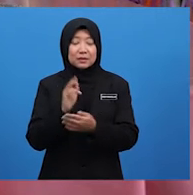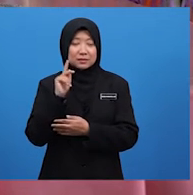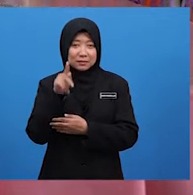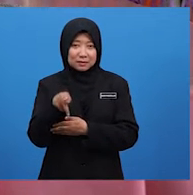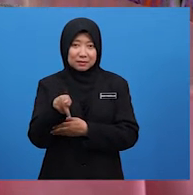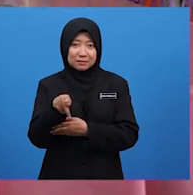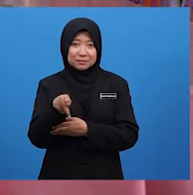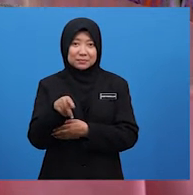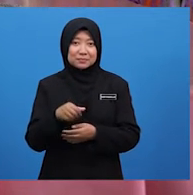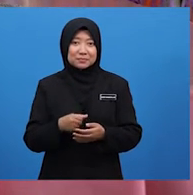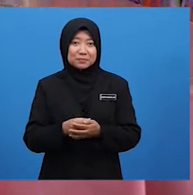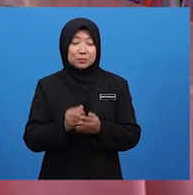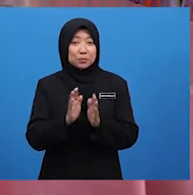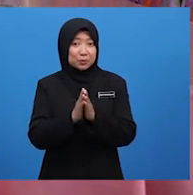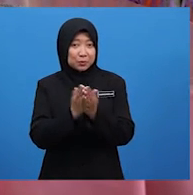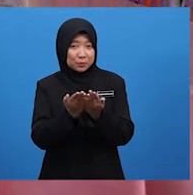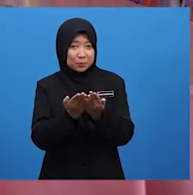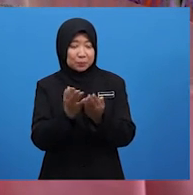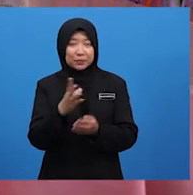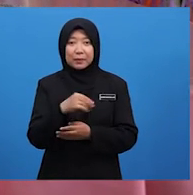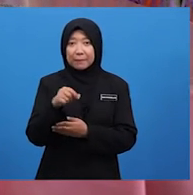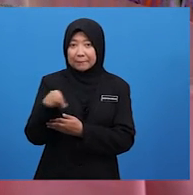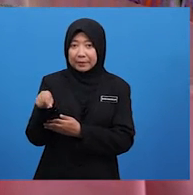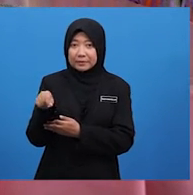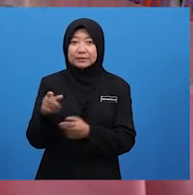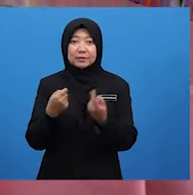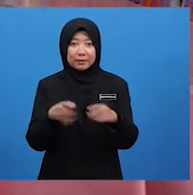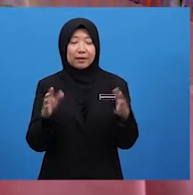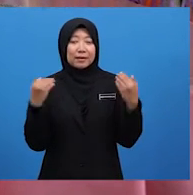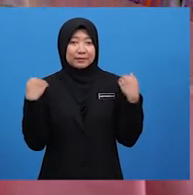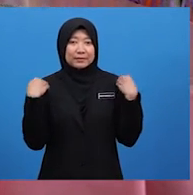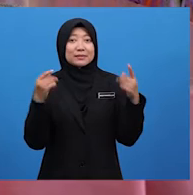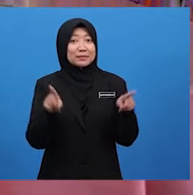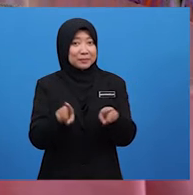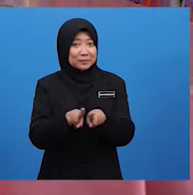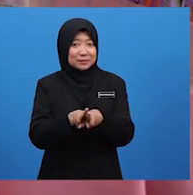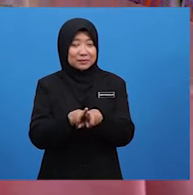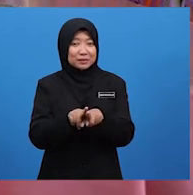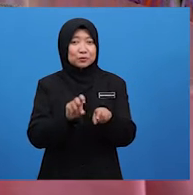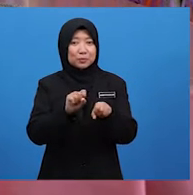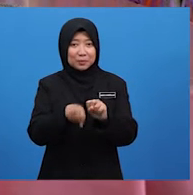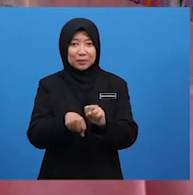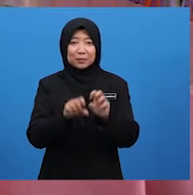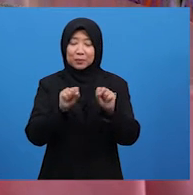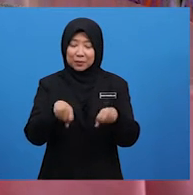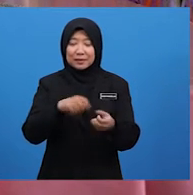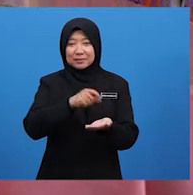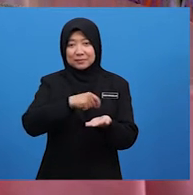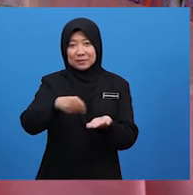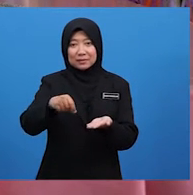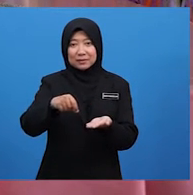Pastikan juga buku dan pen telah ada bersama supaya anda boleh